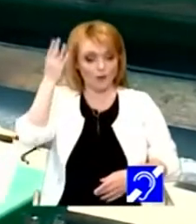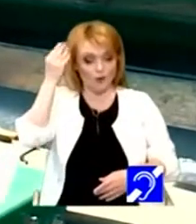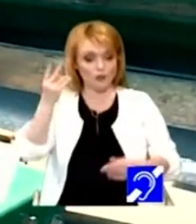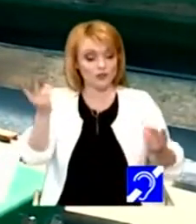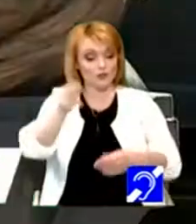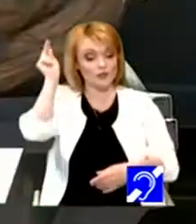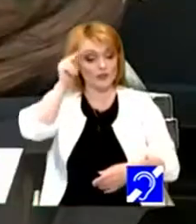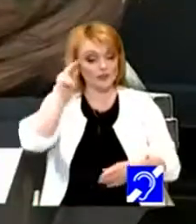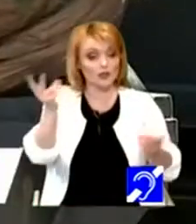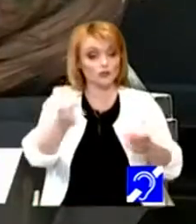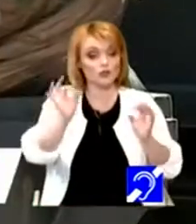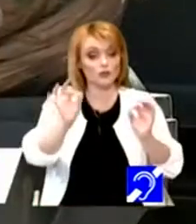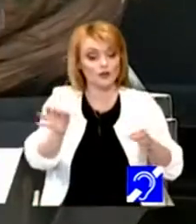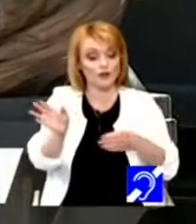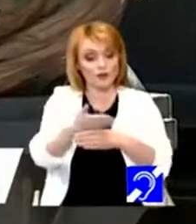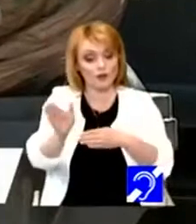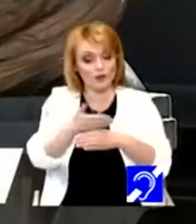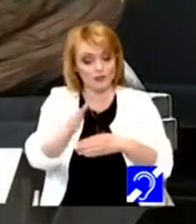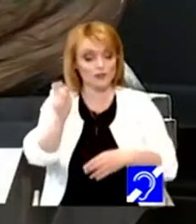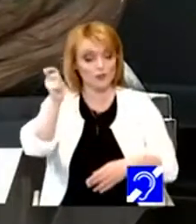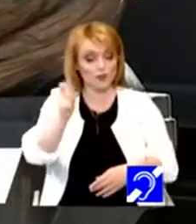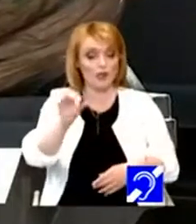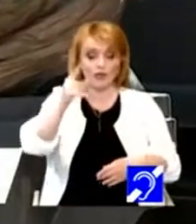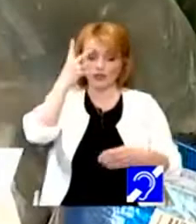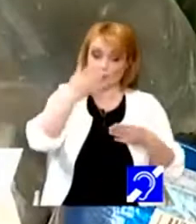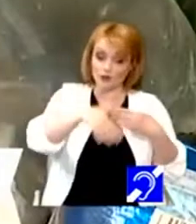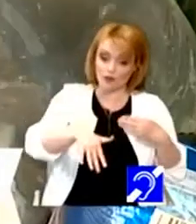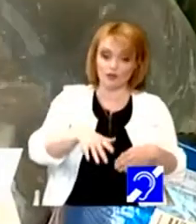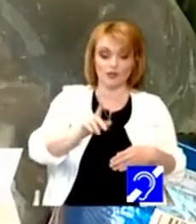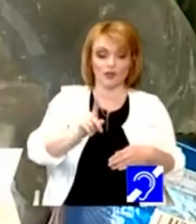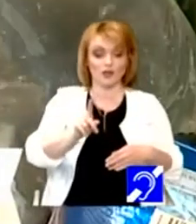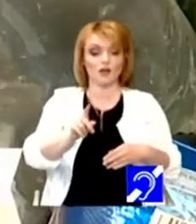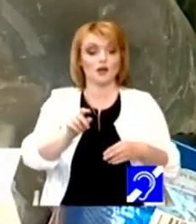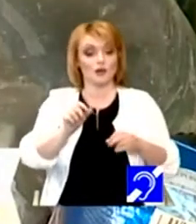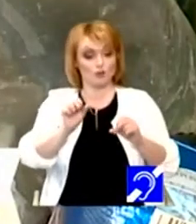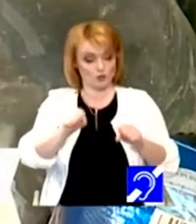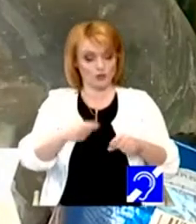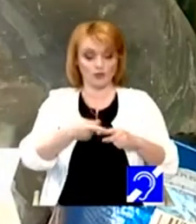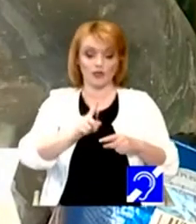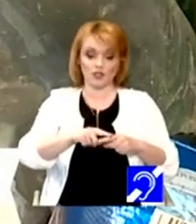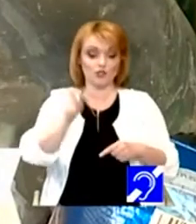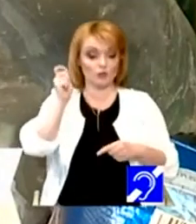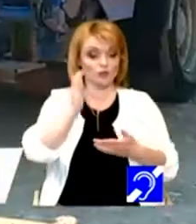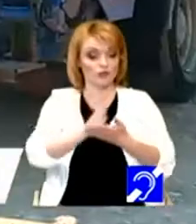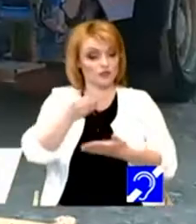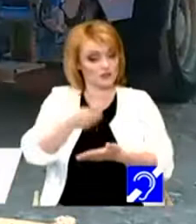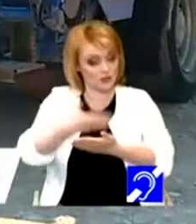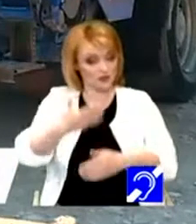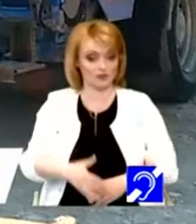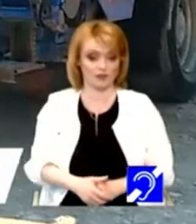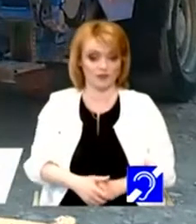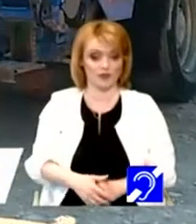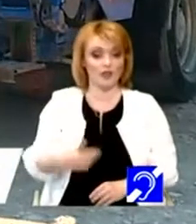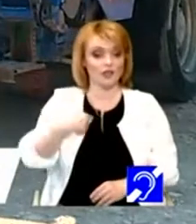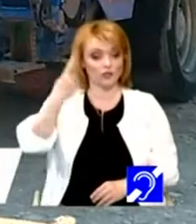trebuie să învețe să selecteze corect deșeurile și să înțeleagă că acestea pot fi chiar valoroase, mai spun investitorii.